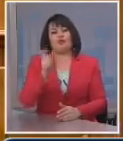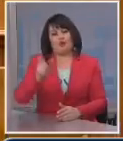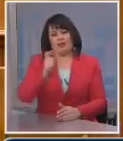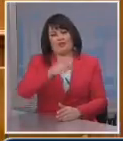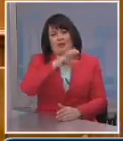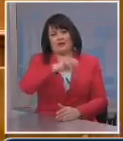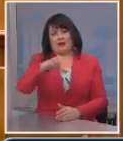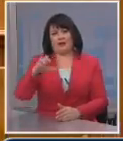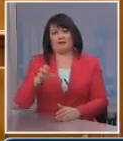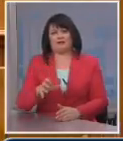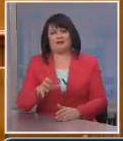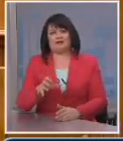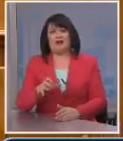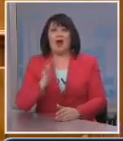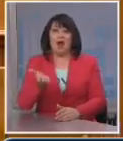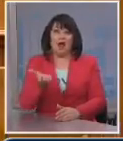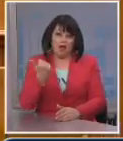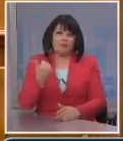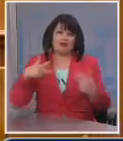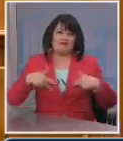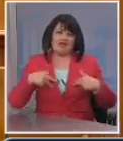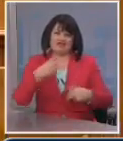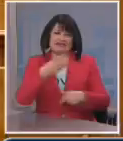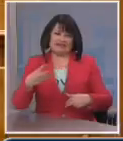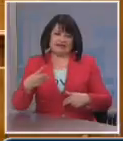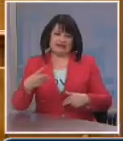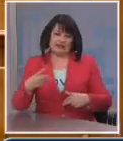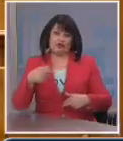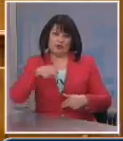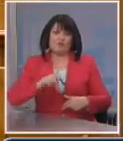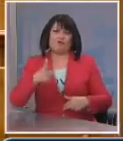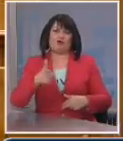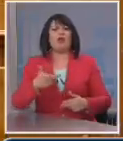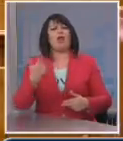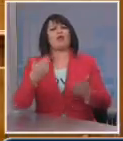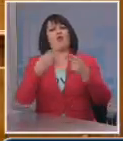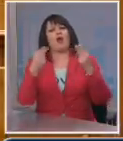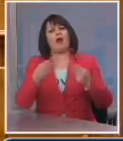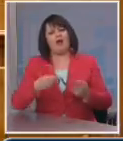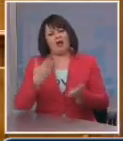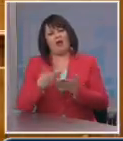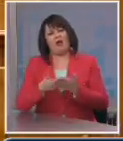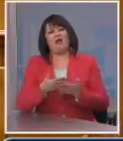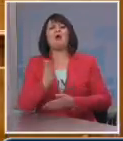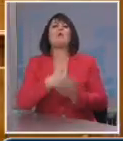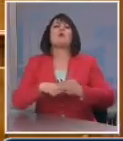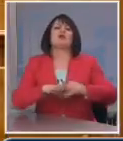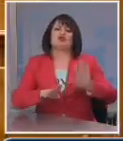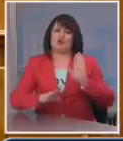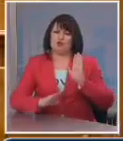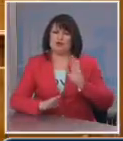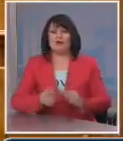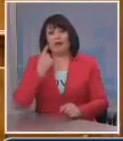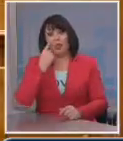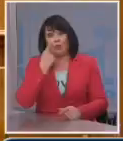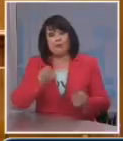συνέβαινε εάν δεν είχατε κυβερνήσει. Και για να δούμε και λίγο, έχω πολλά στοιχεία, δεν θα σας κουράσω με αυτά, αλλά για να δούμε λίγο τι